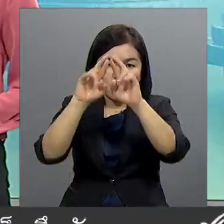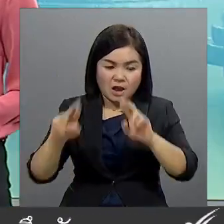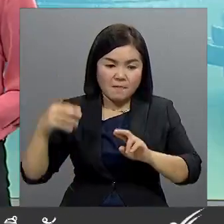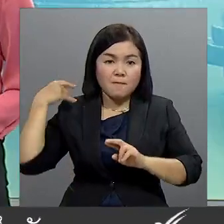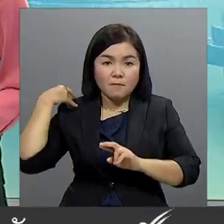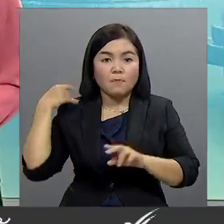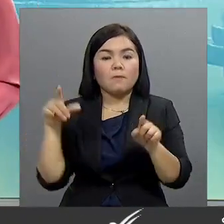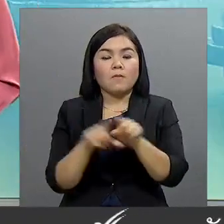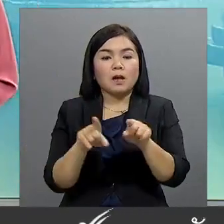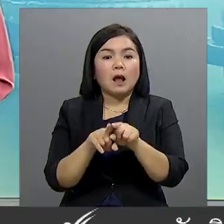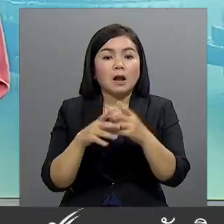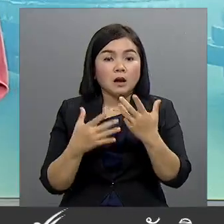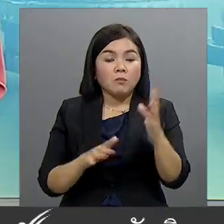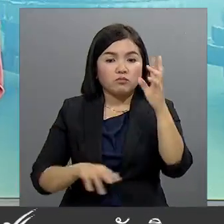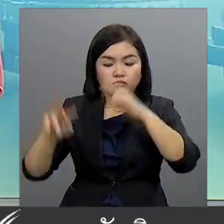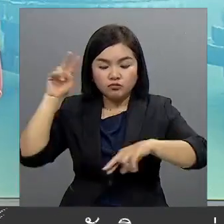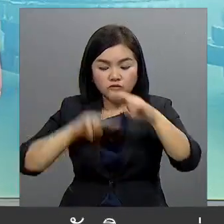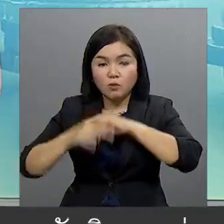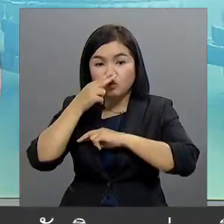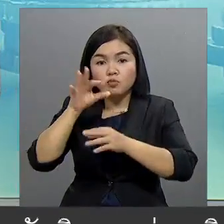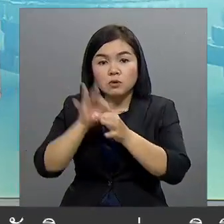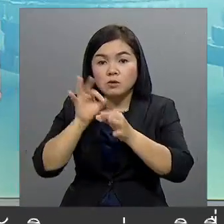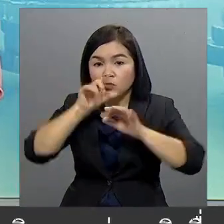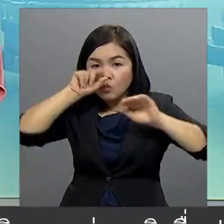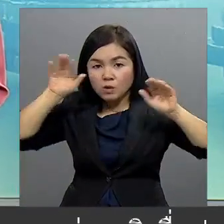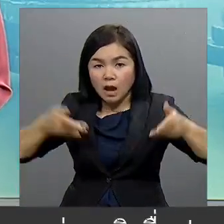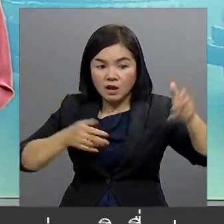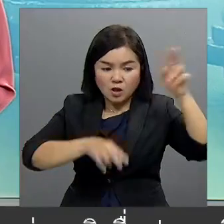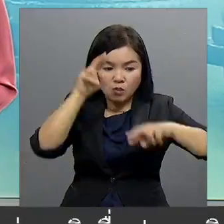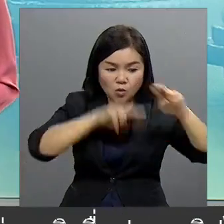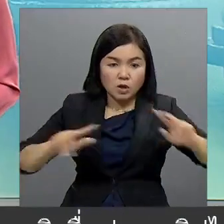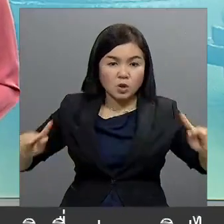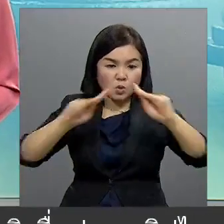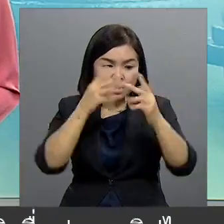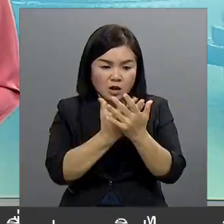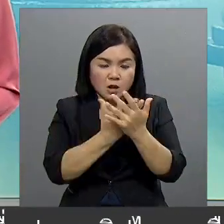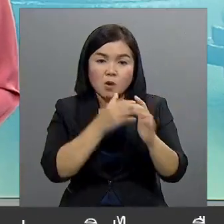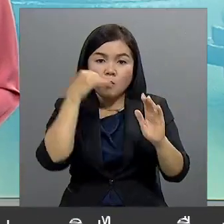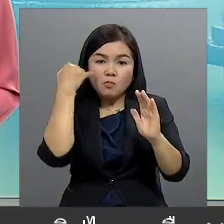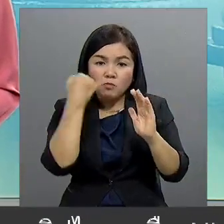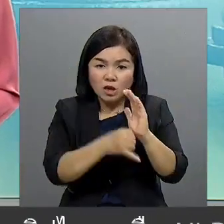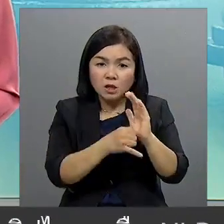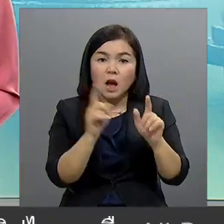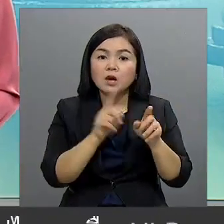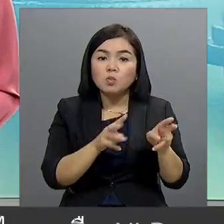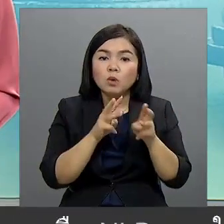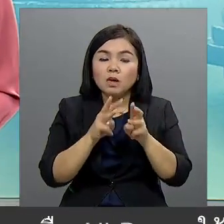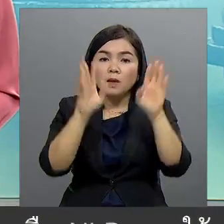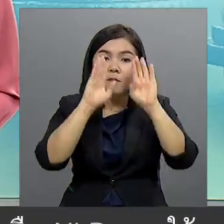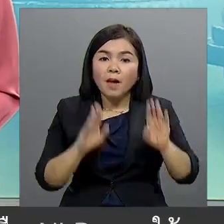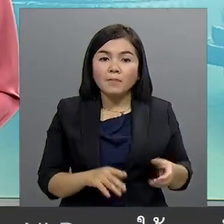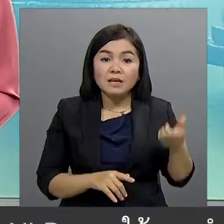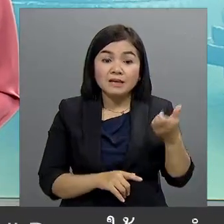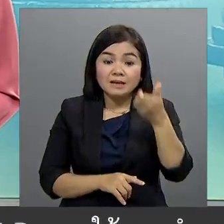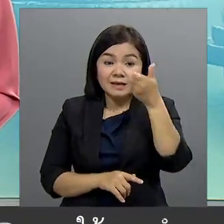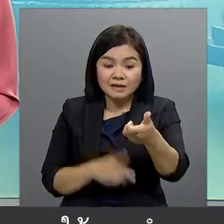นี้มีการตรวจสบจฐนาคารกรงไท แล้วกกระโมกคลางที่ไปพบทจริของการใช้สิธิ์แต่ไมได้มการซอสนค้าจ